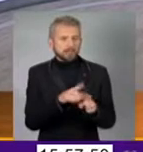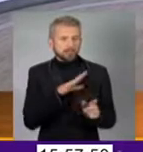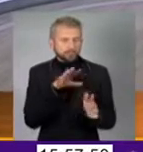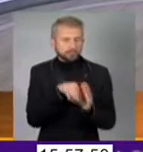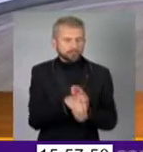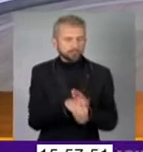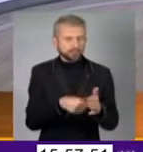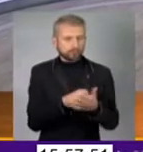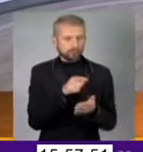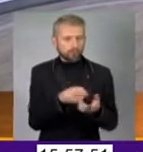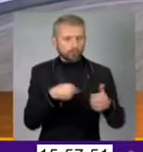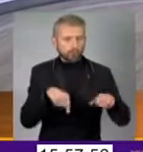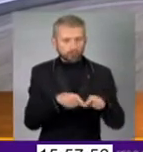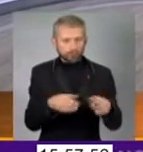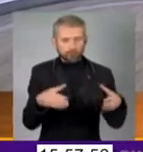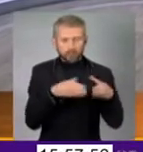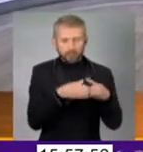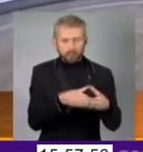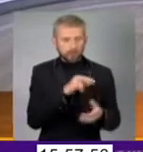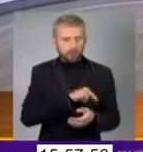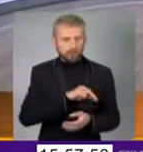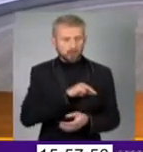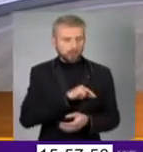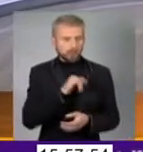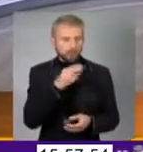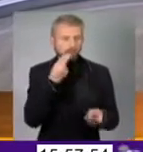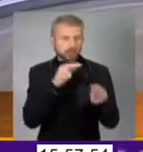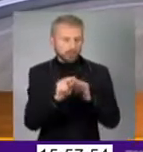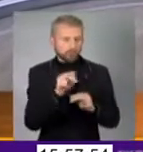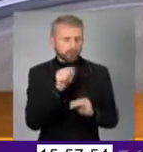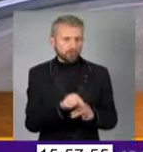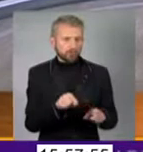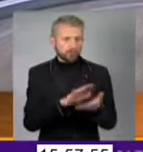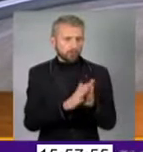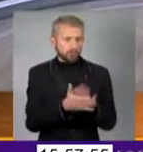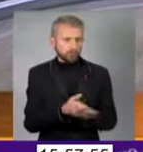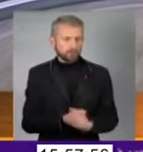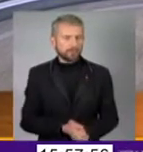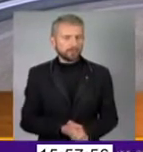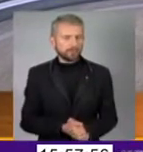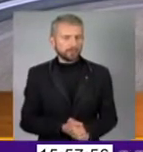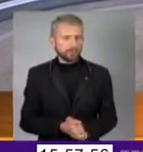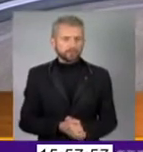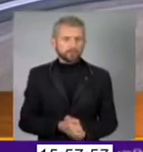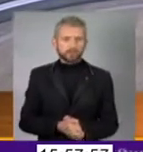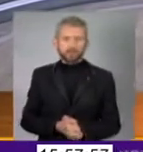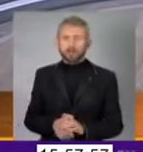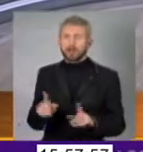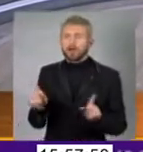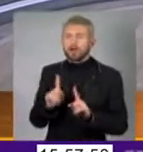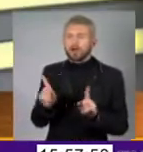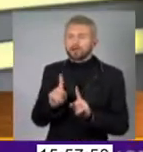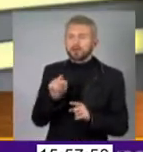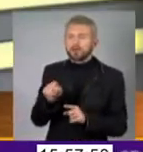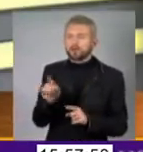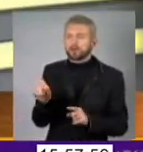до цього округу командно, працюємо і покращуємо так само умови на цьому окрузі. Крім того, отже, що ж вдало вам все